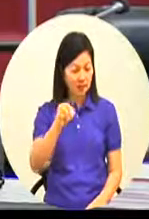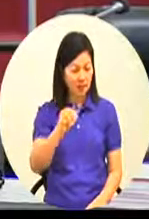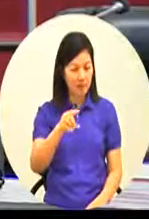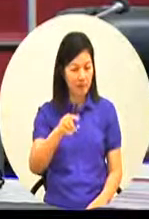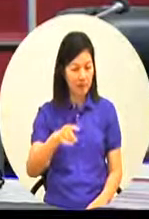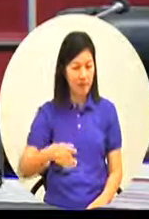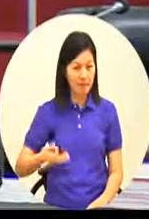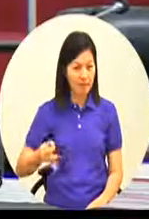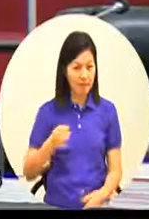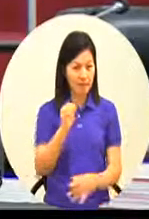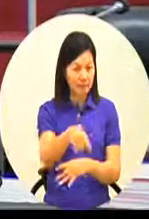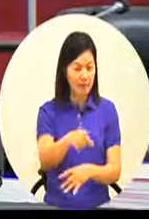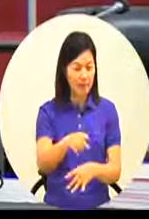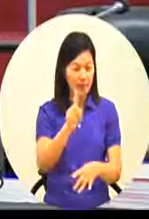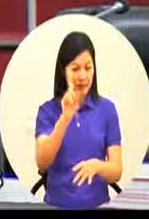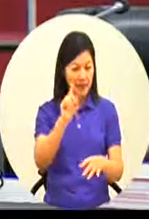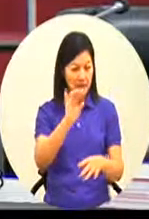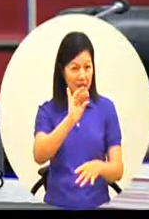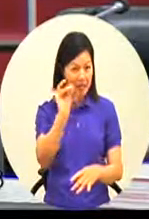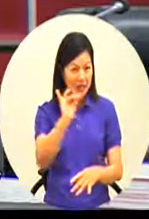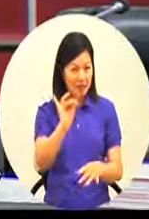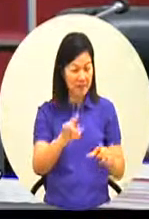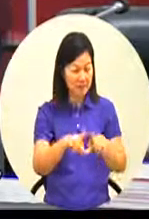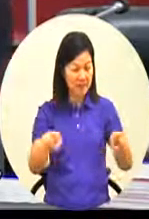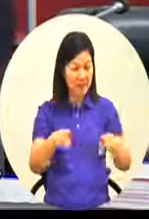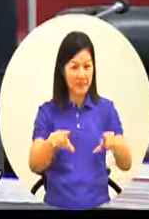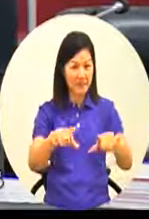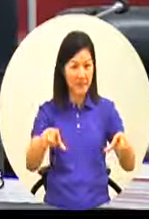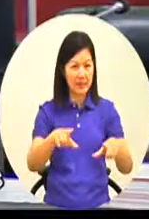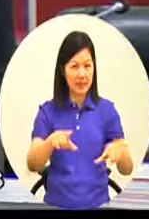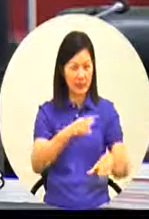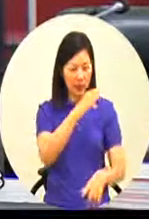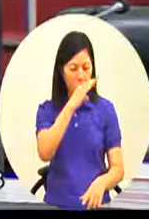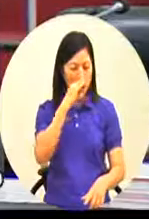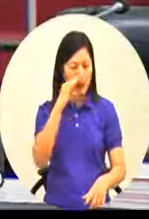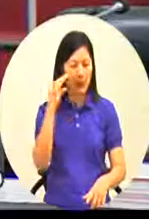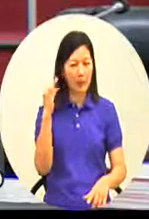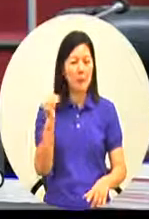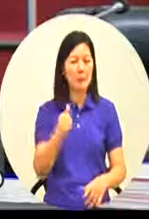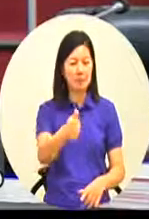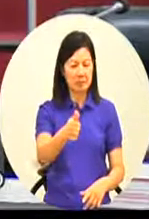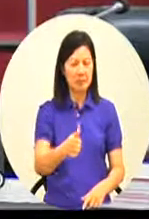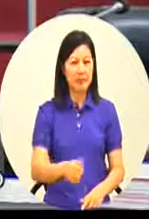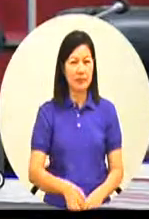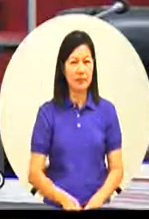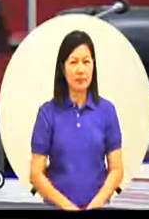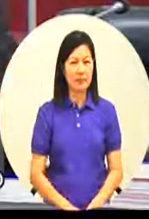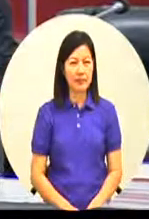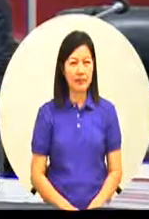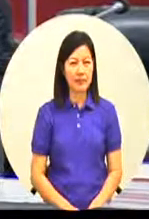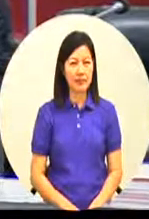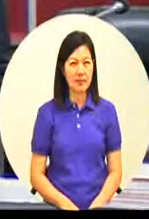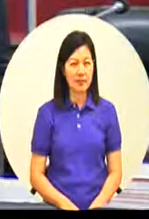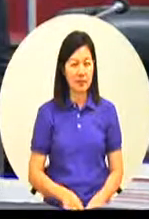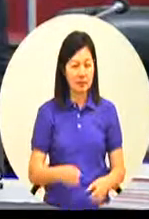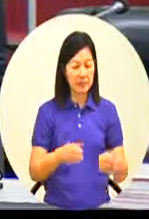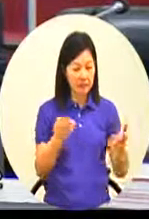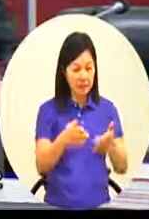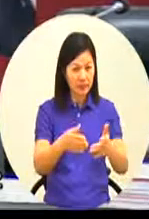你可以买100坪呢，100坪算豪宅以上的程度了嘛，哈，100坪，对，但可能只可以盖50坪了，